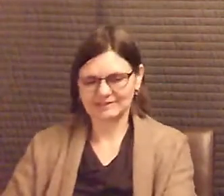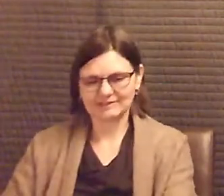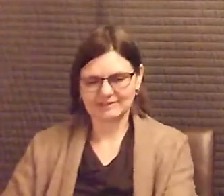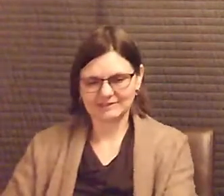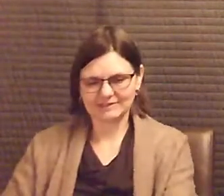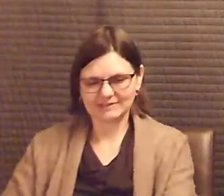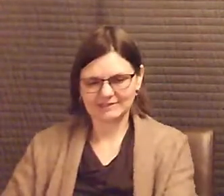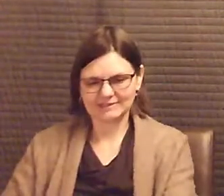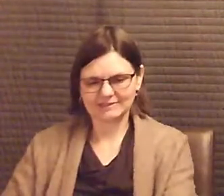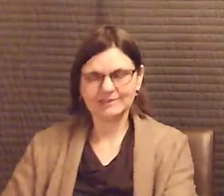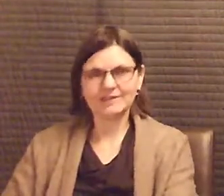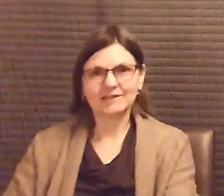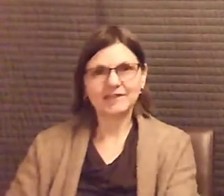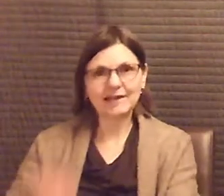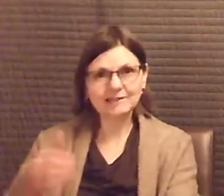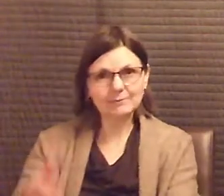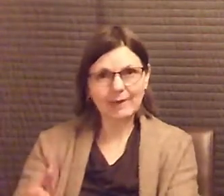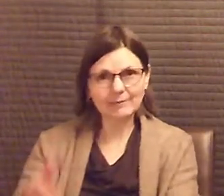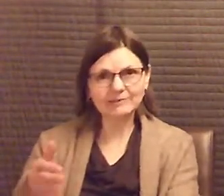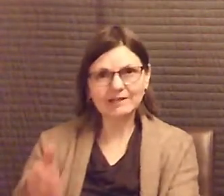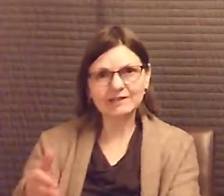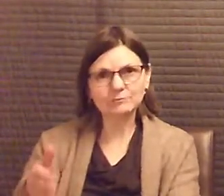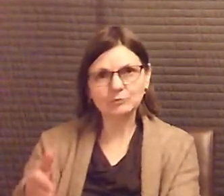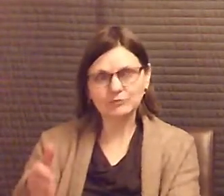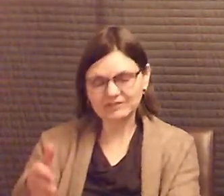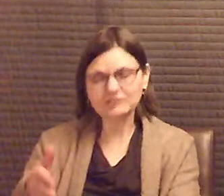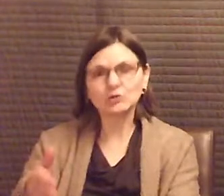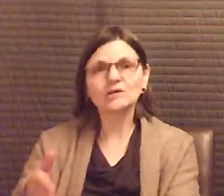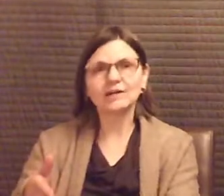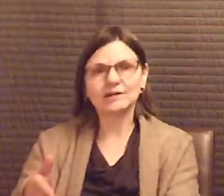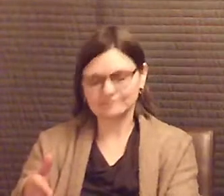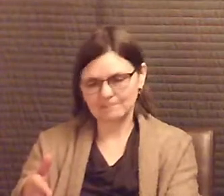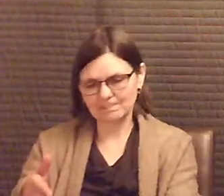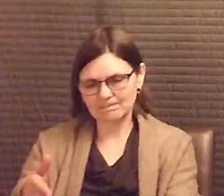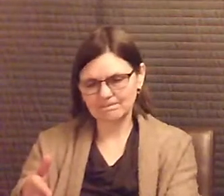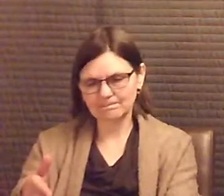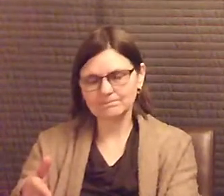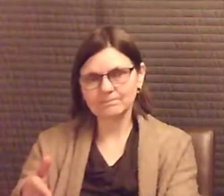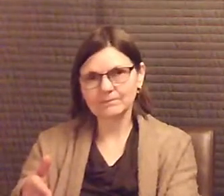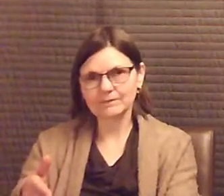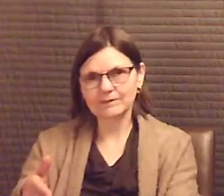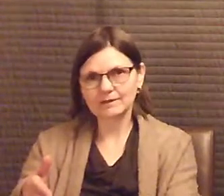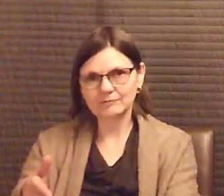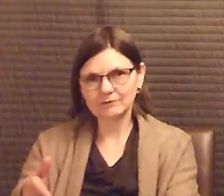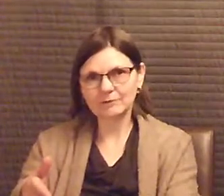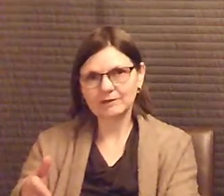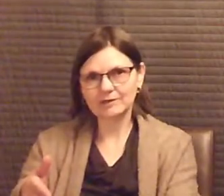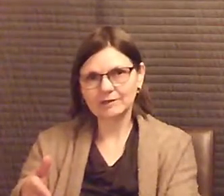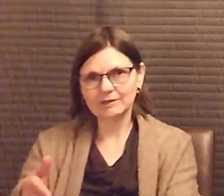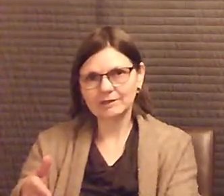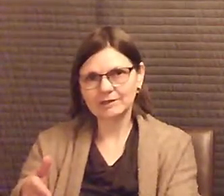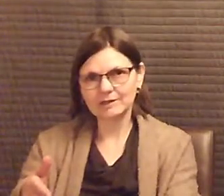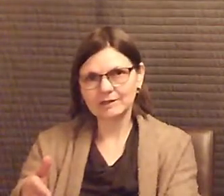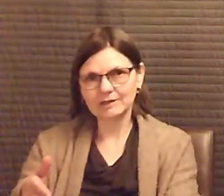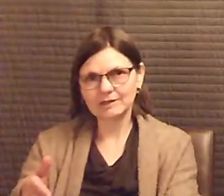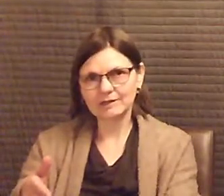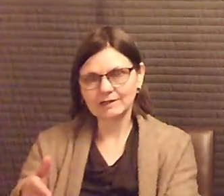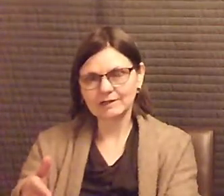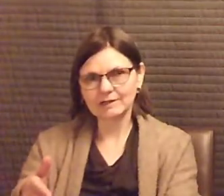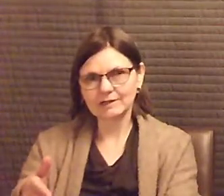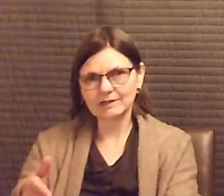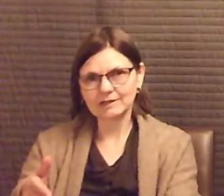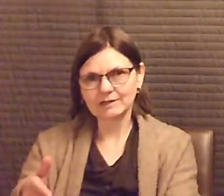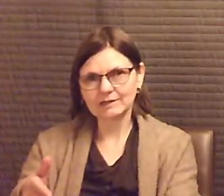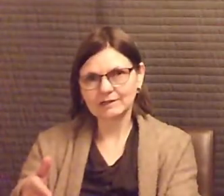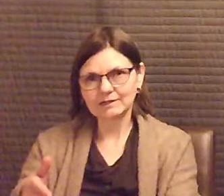youtube de salon ik in de bijbel dat je kijken in de bijbel naar het boek van thessalonica de worden volstaan voor chauffeurs met podia passen